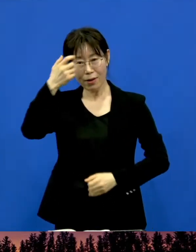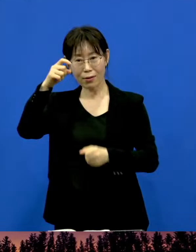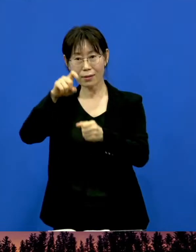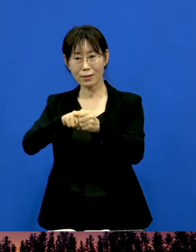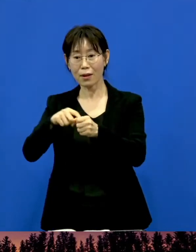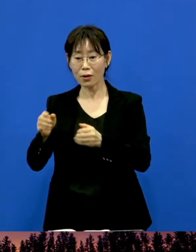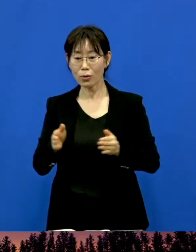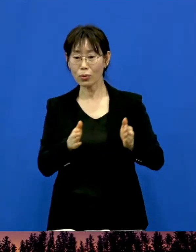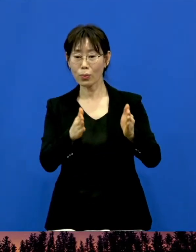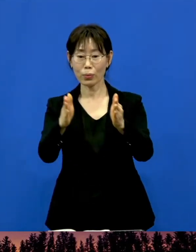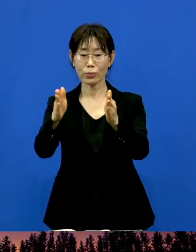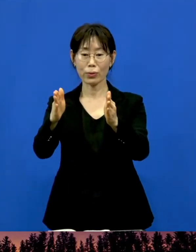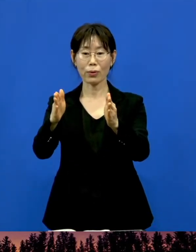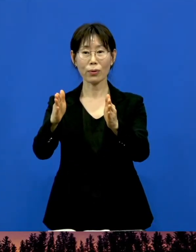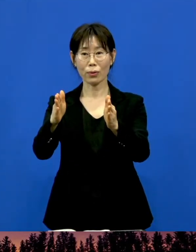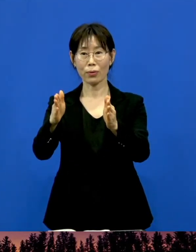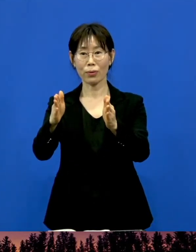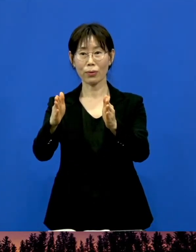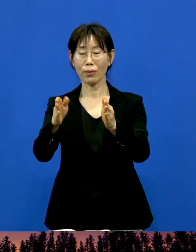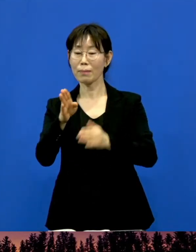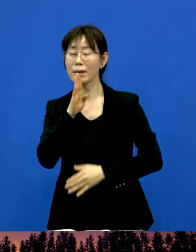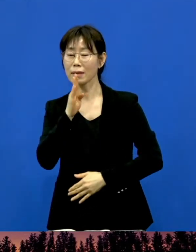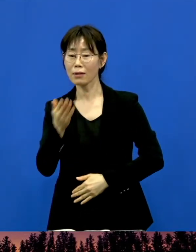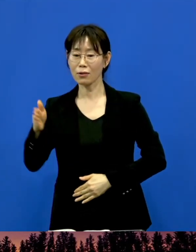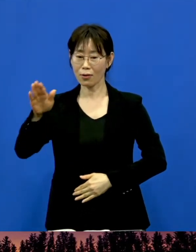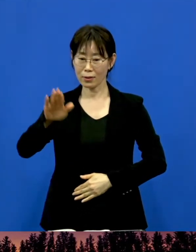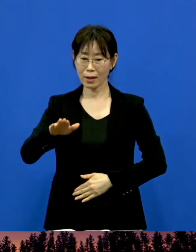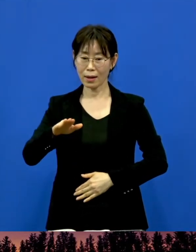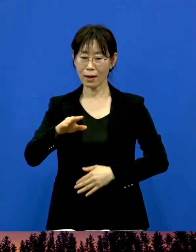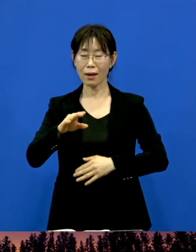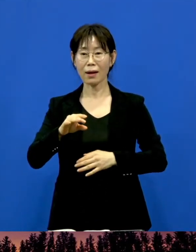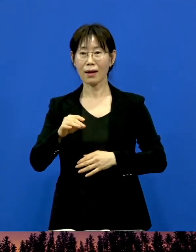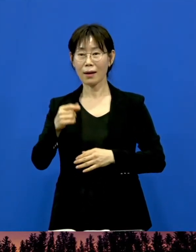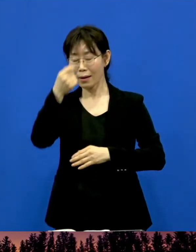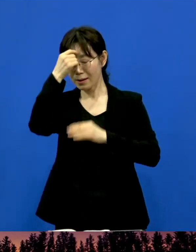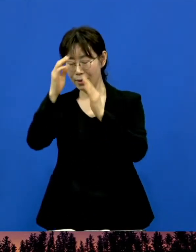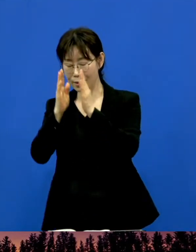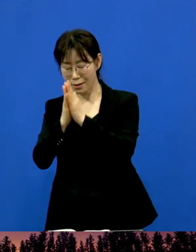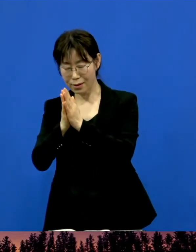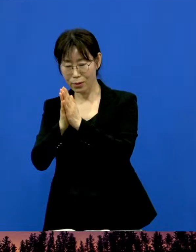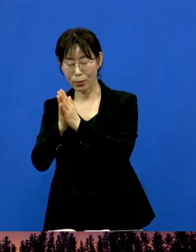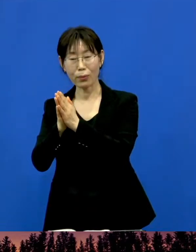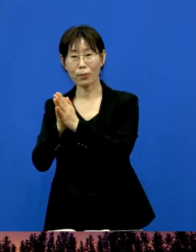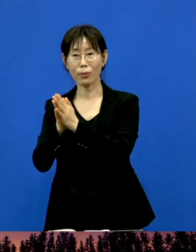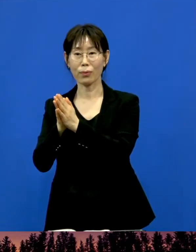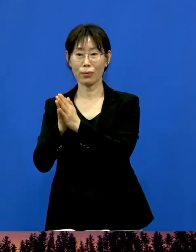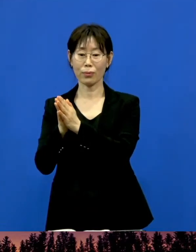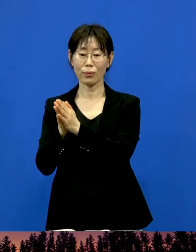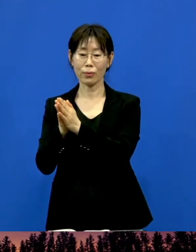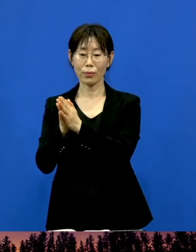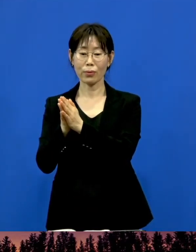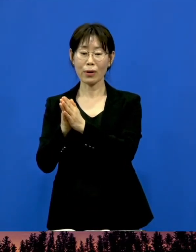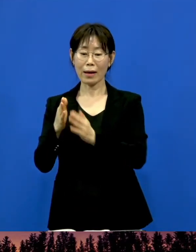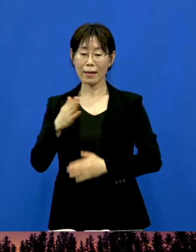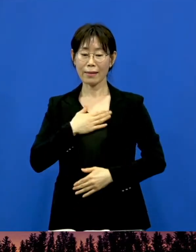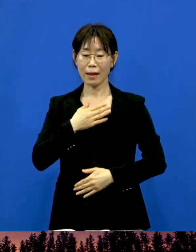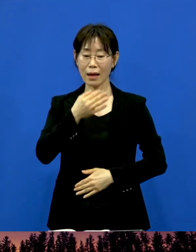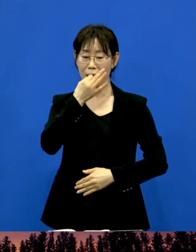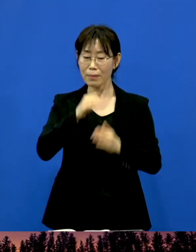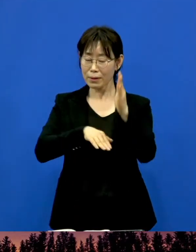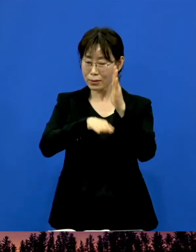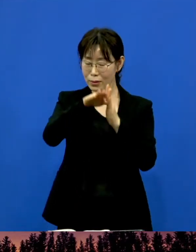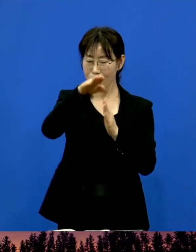자칫하면 종교적 수단으로 전락할 때가 많아요. 그래서 열심히 기도하는 게 중요한 것이 아니라 바른 기도를 하는 게 중요한 거예요.